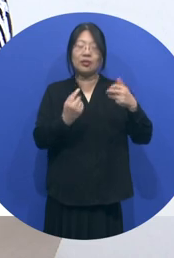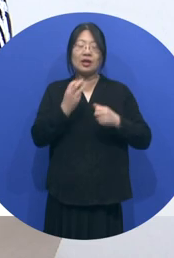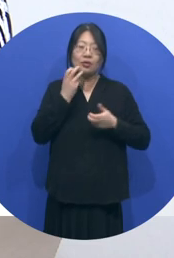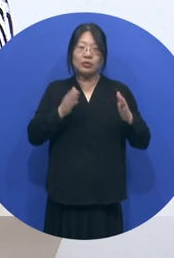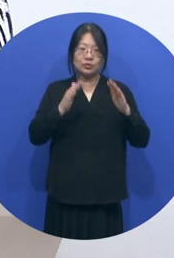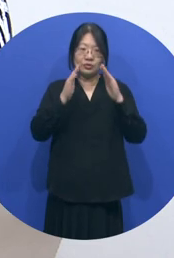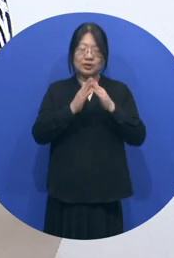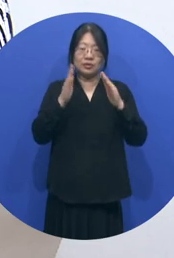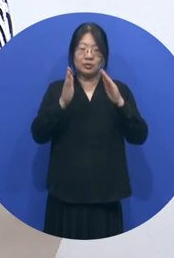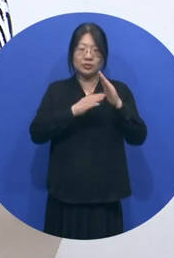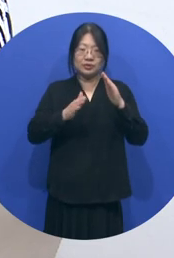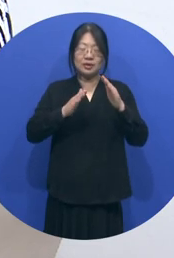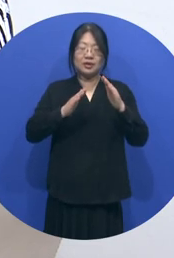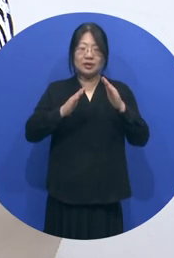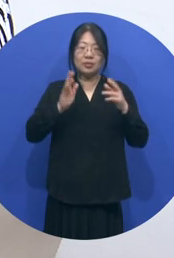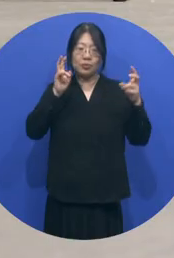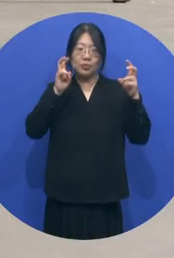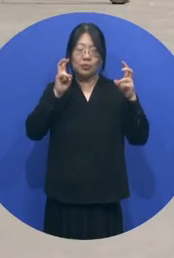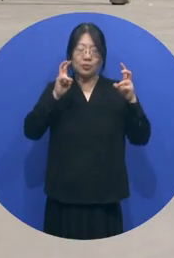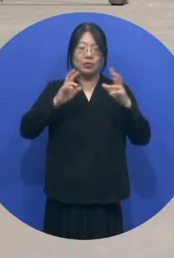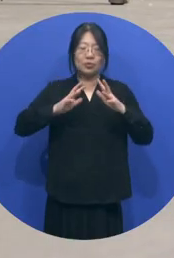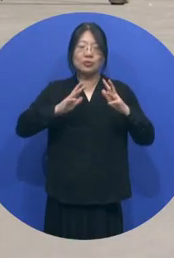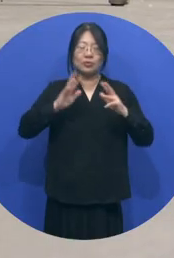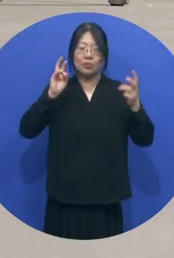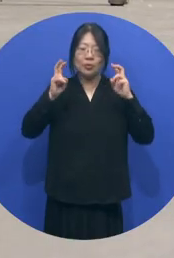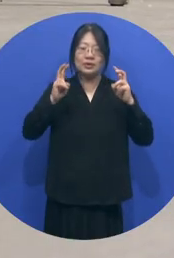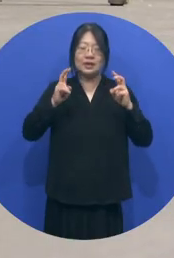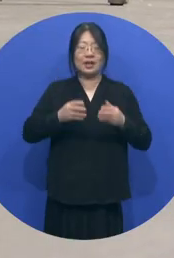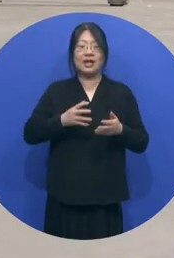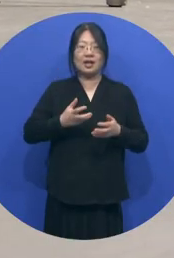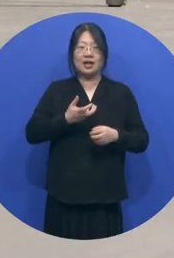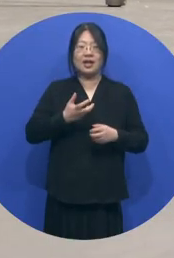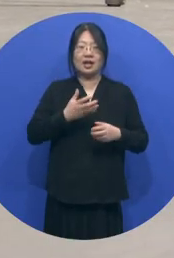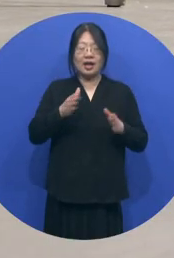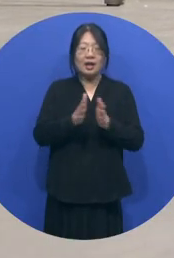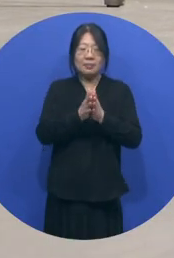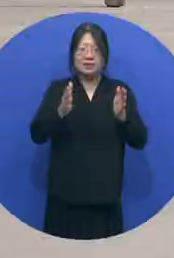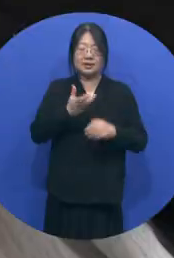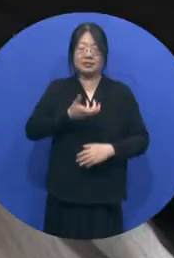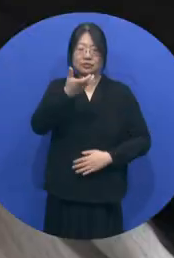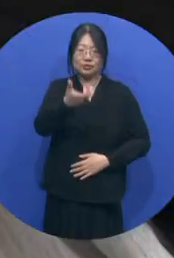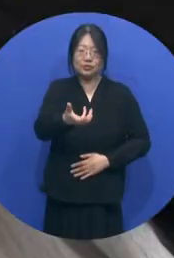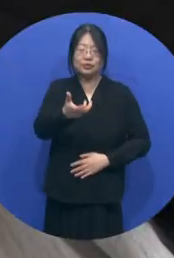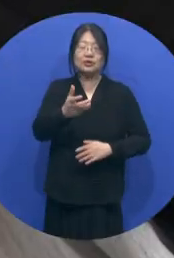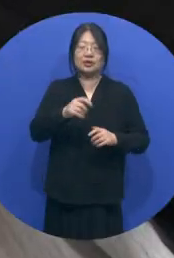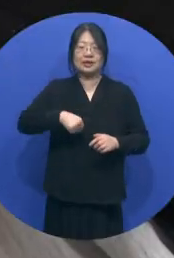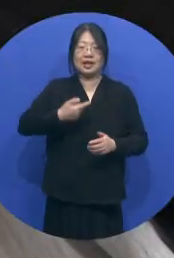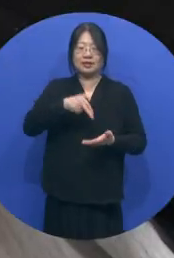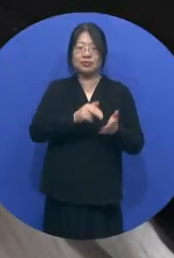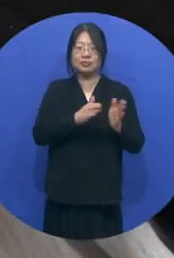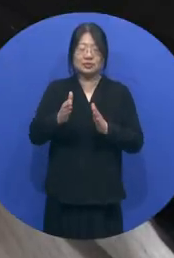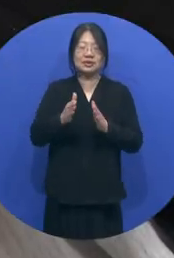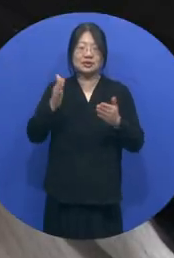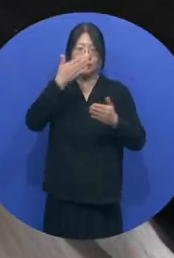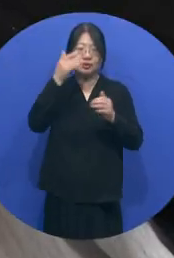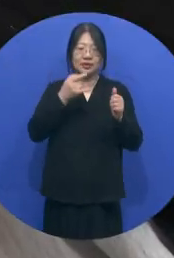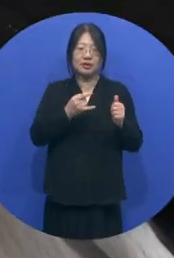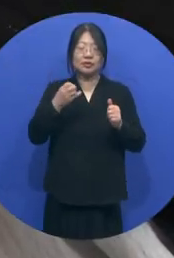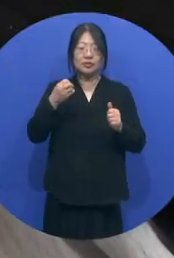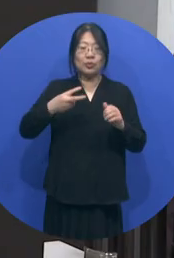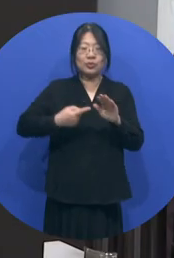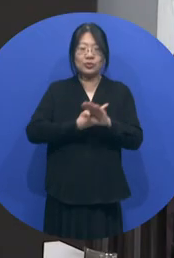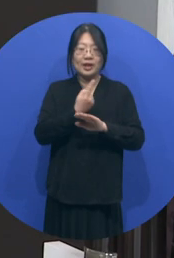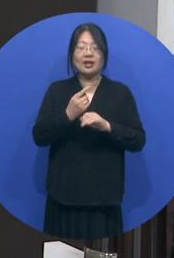도시공사 공공임대주택에 입주 또는 거주하는 자립 준비 청년입니다 주거지원 외에도 자립지원 전담